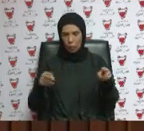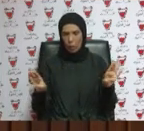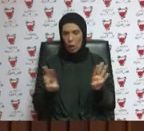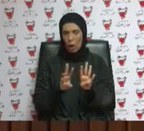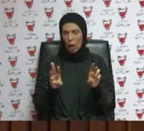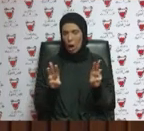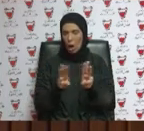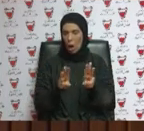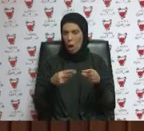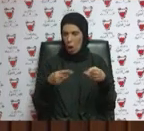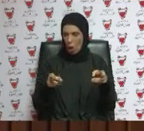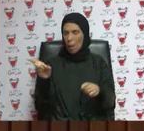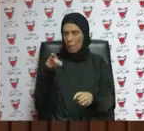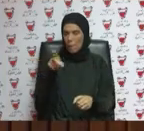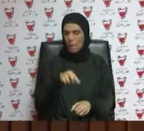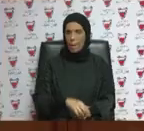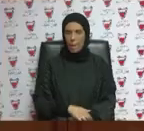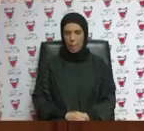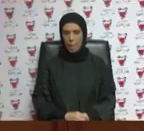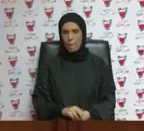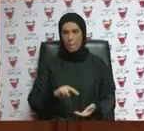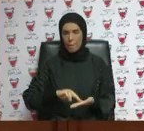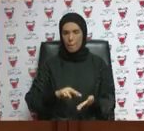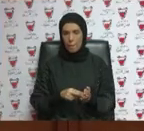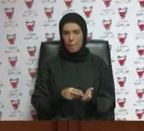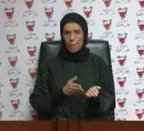القادمة. أقول لكم هناك إجراءات